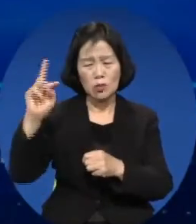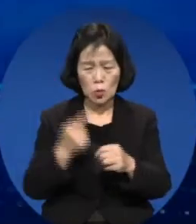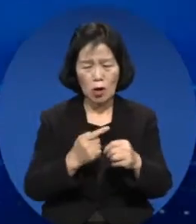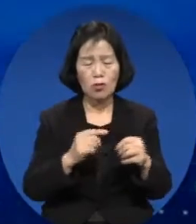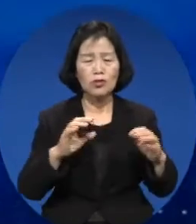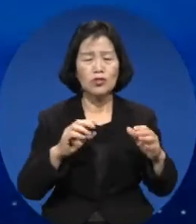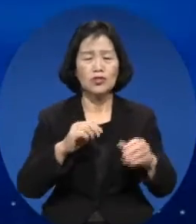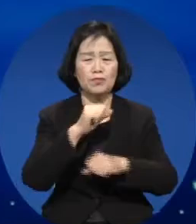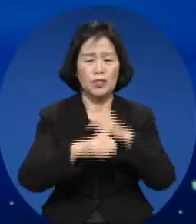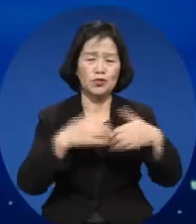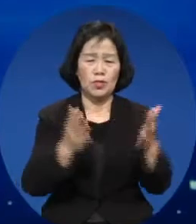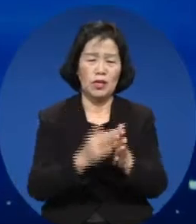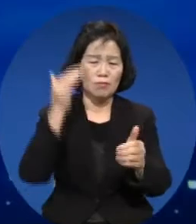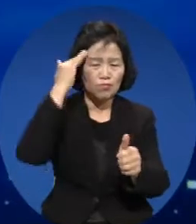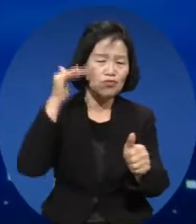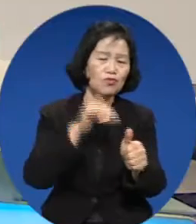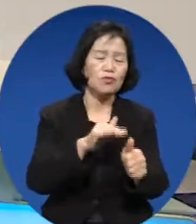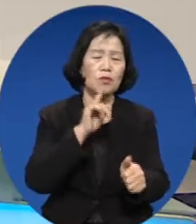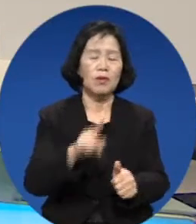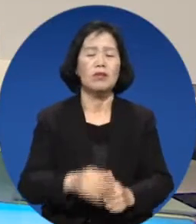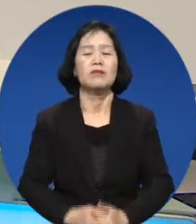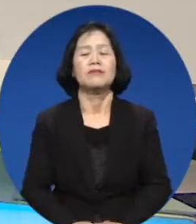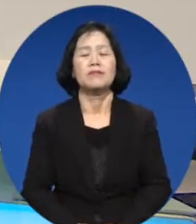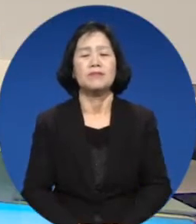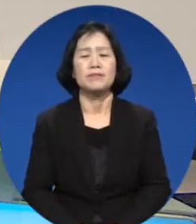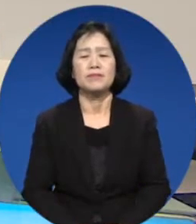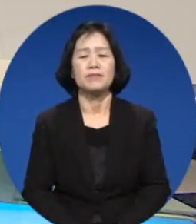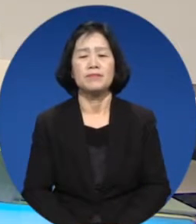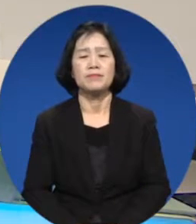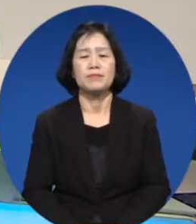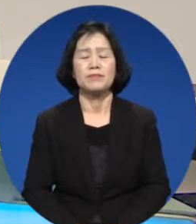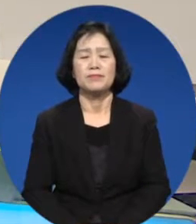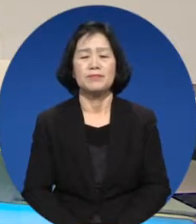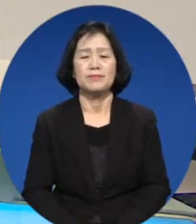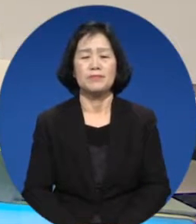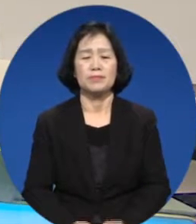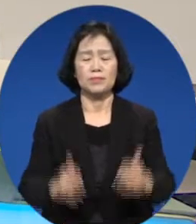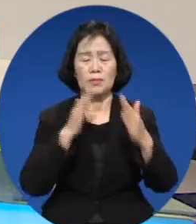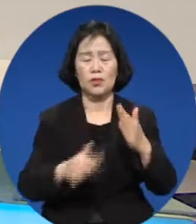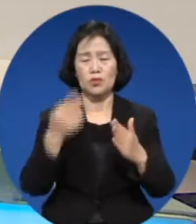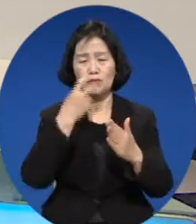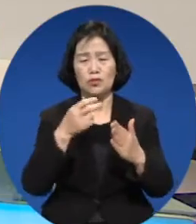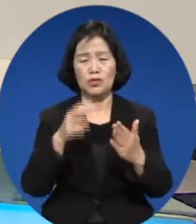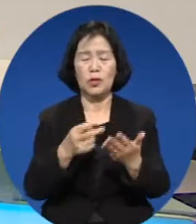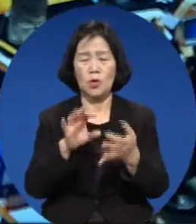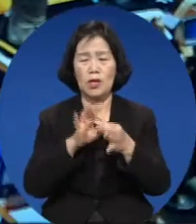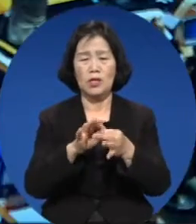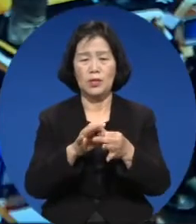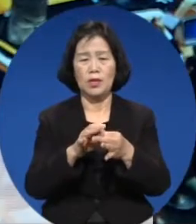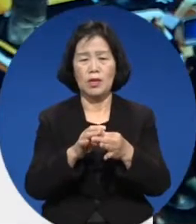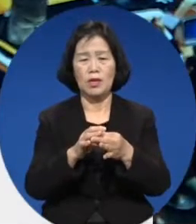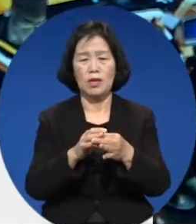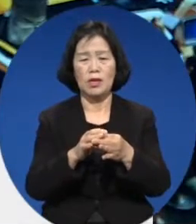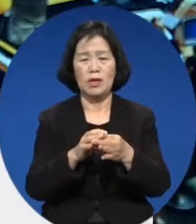것이다 이렇게 얘기하기도 했습니다. 일련의 사안들 어떻게 보십니까? 참 이게 우리가 저도 이 공수처와 관련돼 있는 문평들 또는